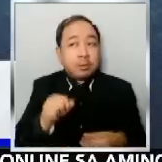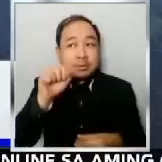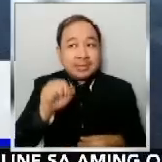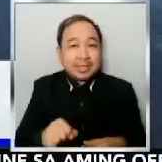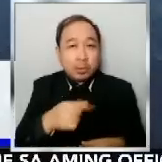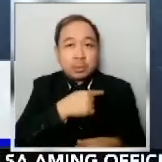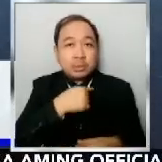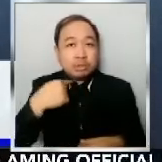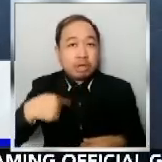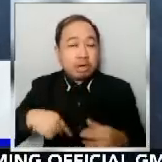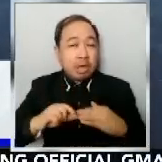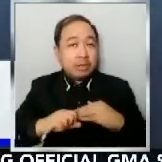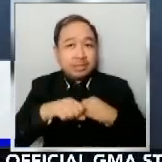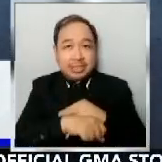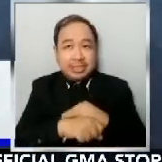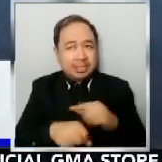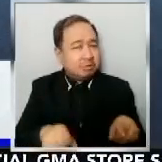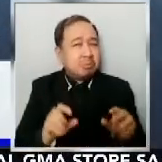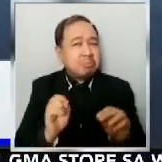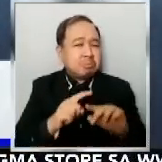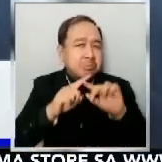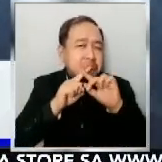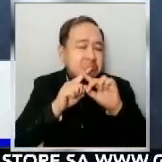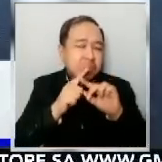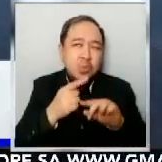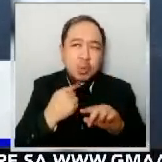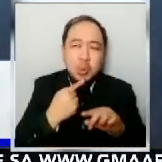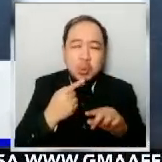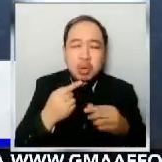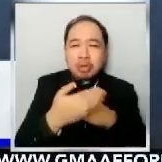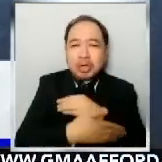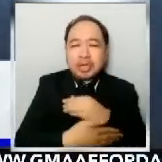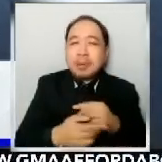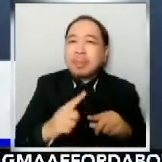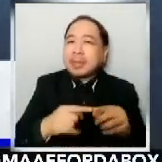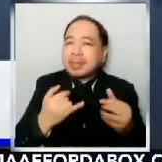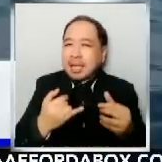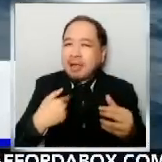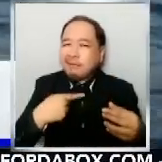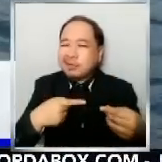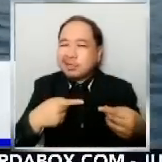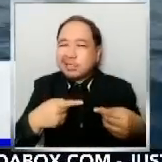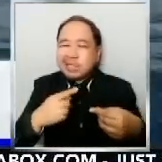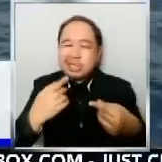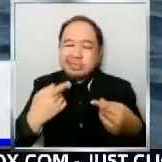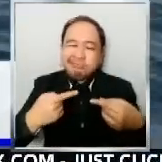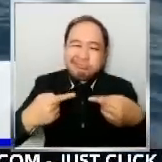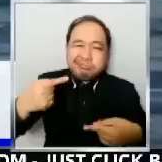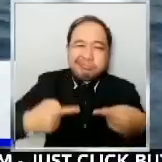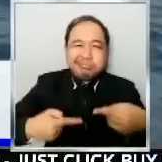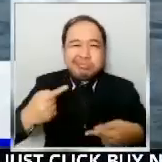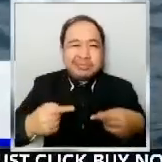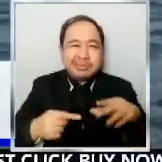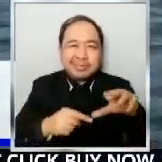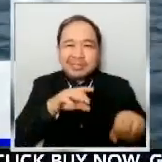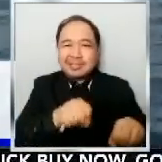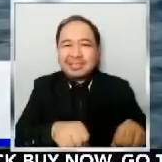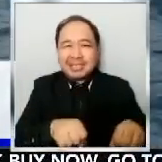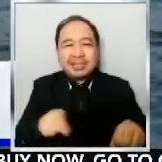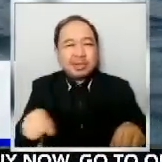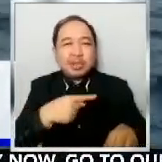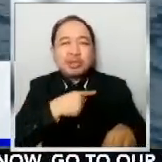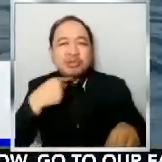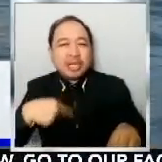Pangulo. Pero may tensyon sa rehiyon dahil sa pag-aangkin ng China sa karagatan na mariing tinututulan ng